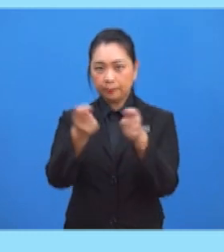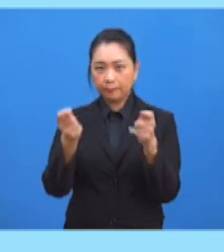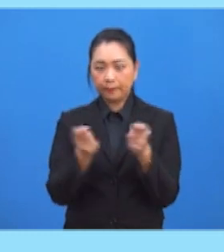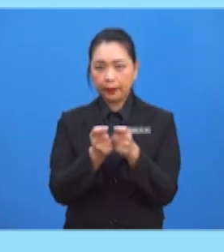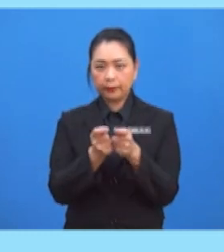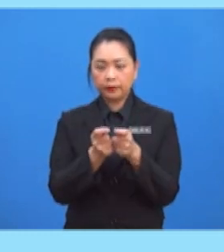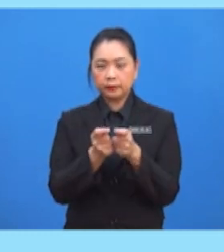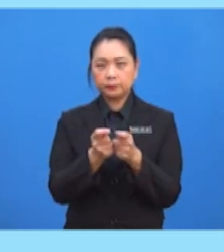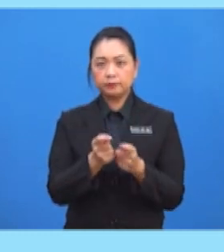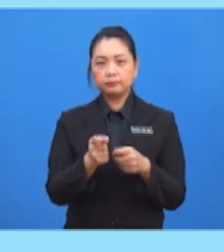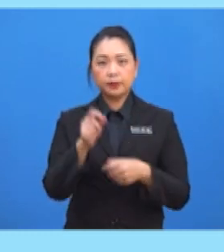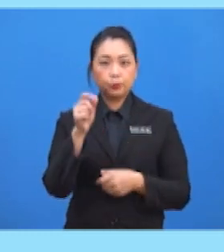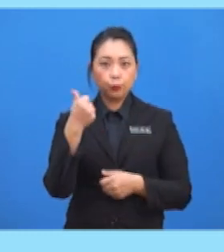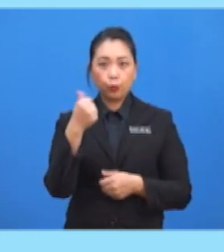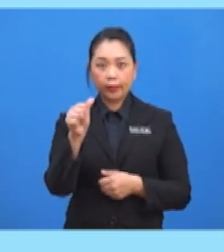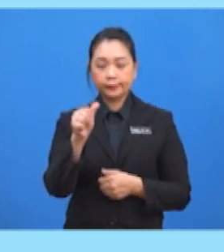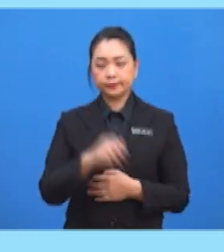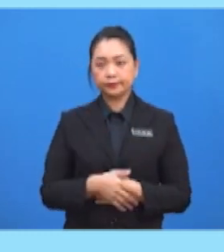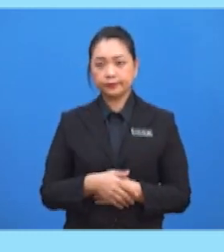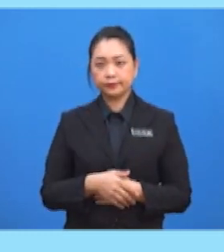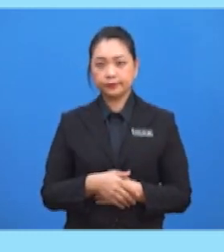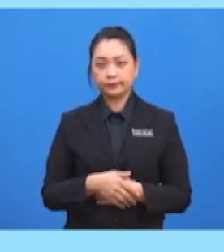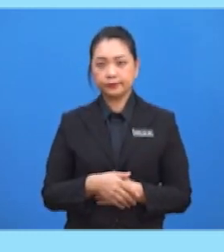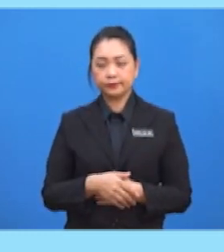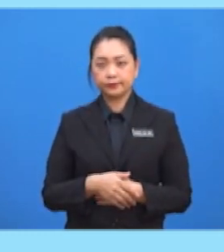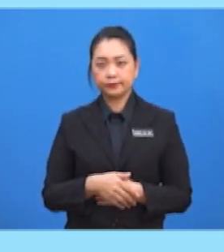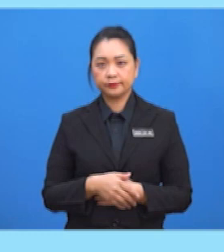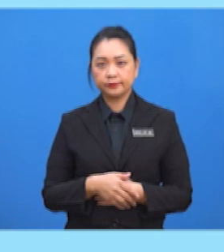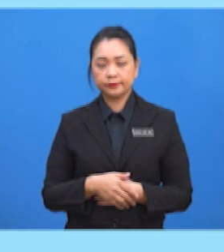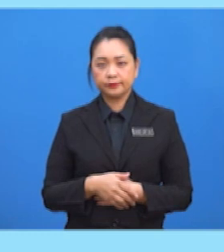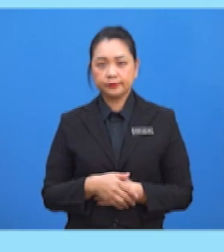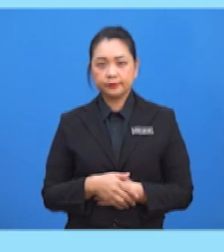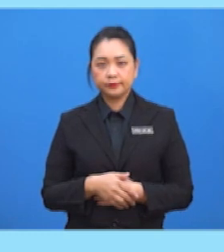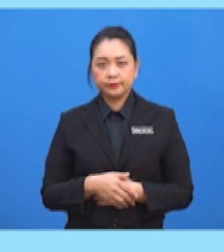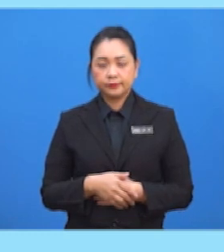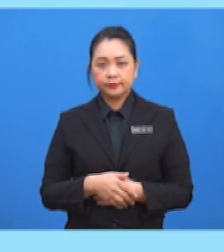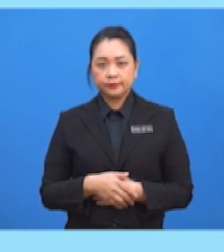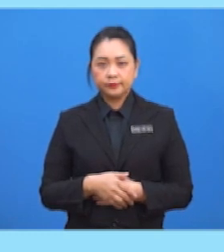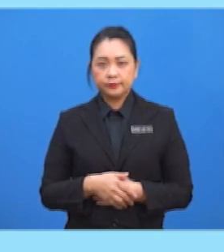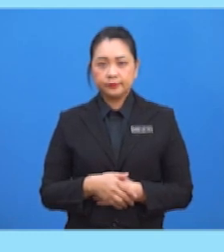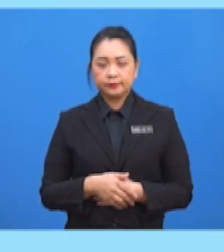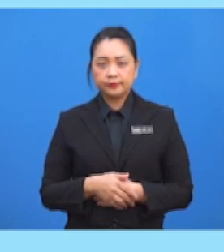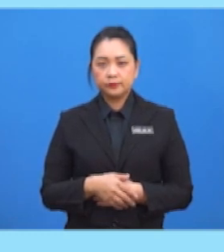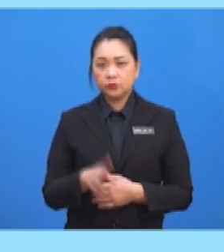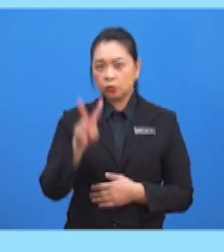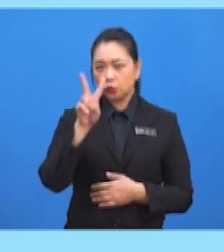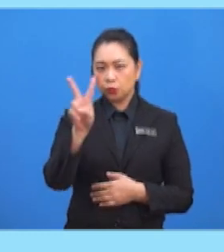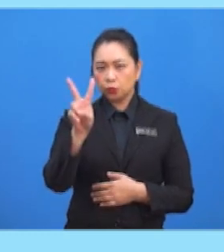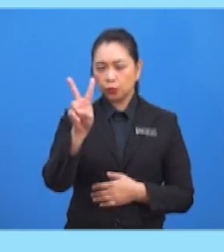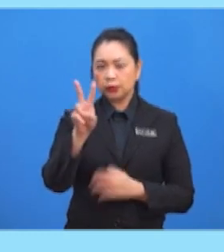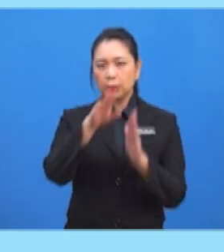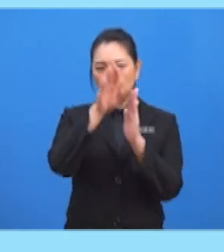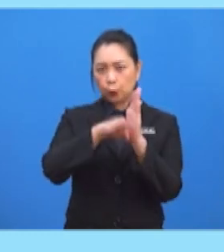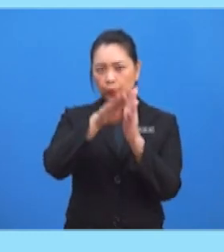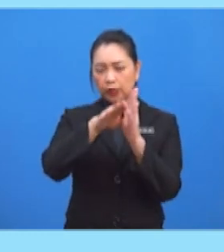tempat perpuluhan yang kelima ialah angka 2, iaitu nilainya kurang